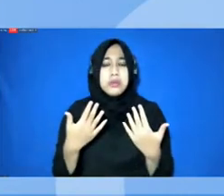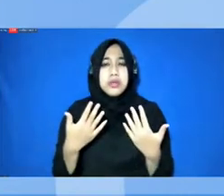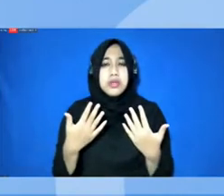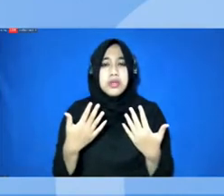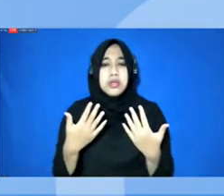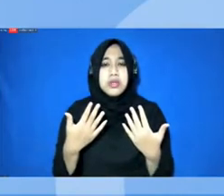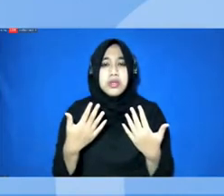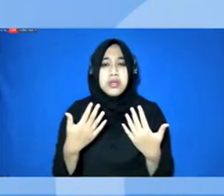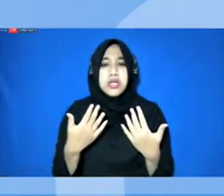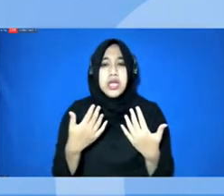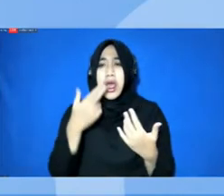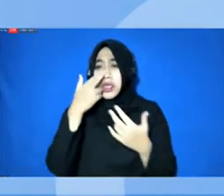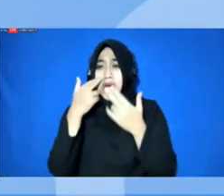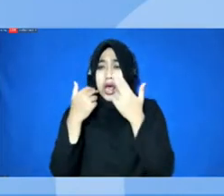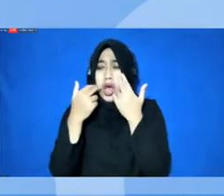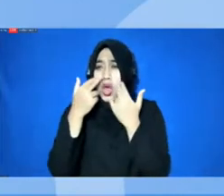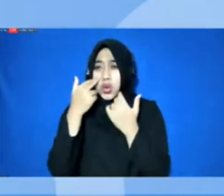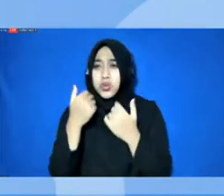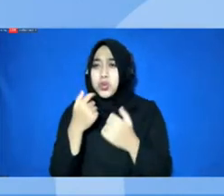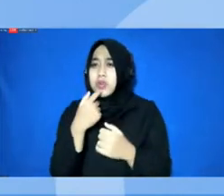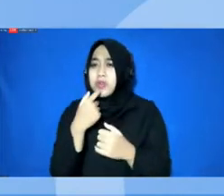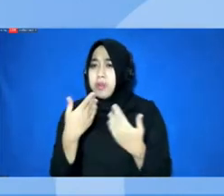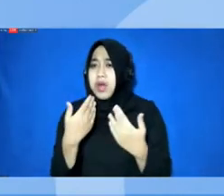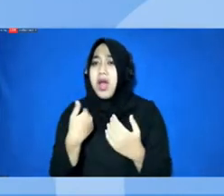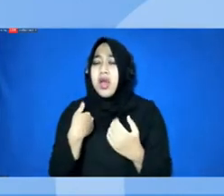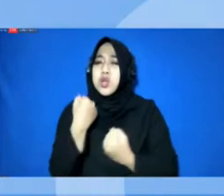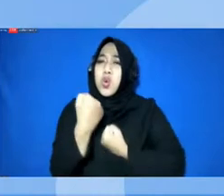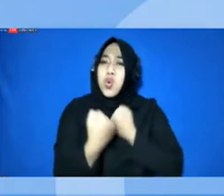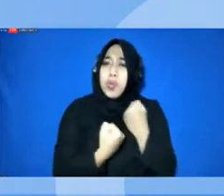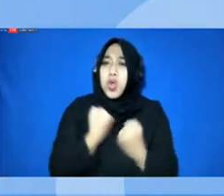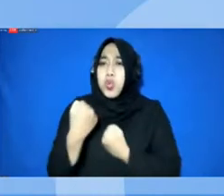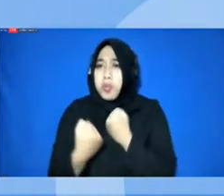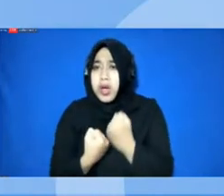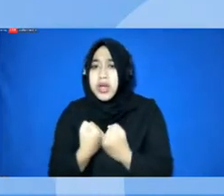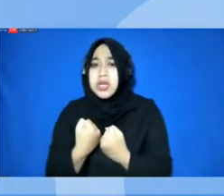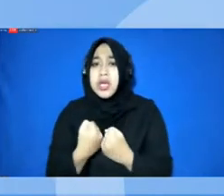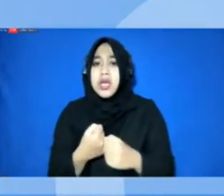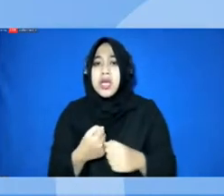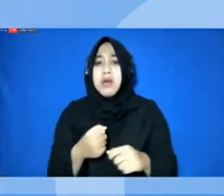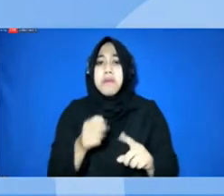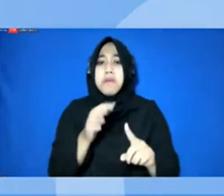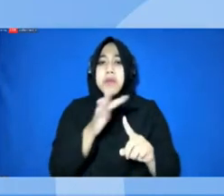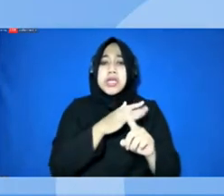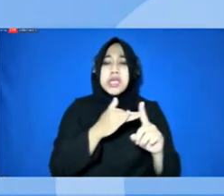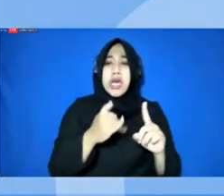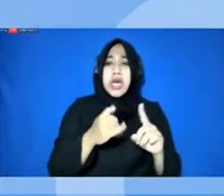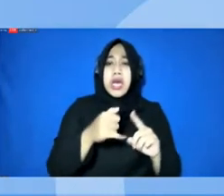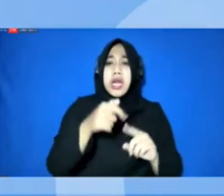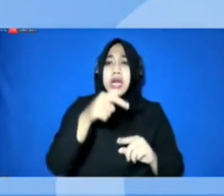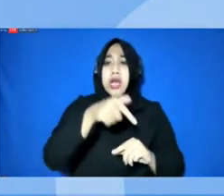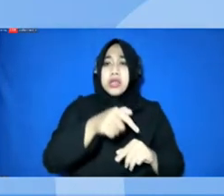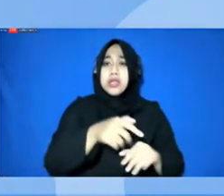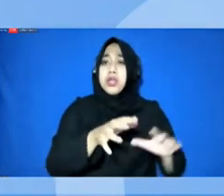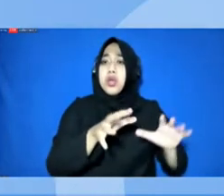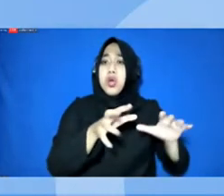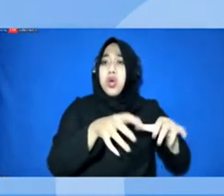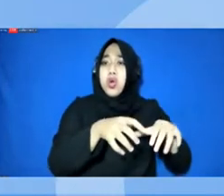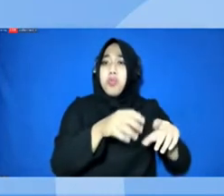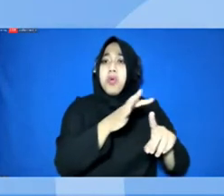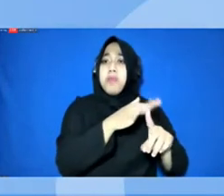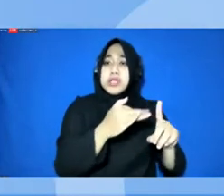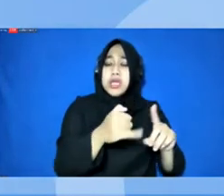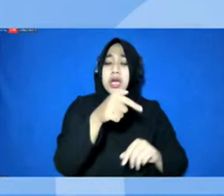sangat terharu dengan adanya upaya-upaya yang dilakukan oleh civil society, masyarakat sipil, kelompok-kelompok masyarakat sipil